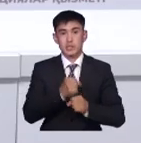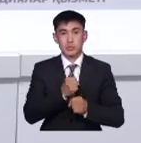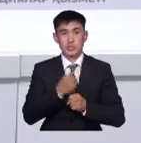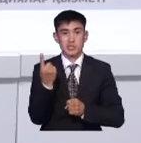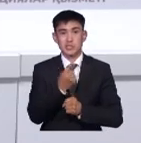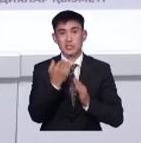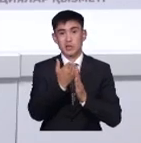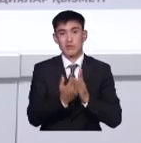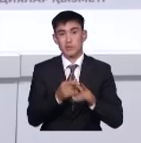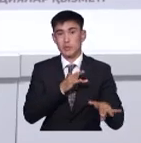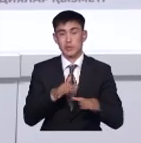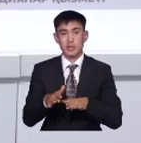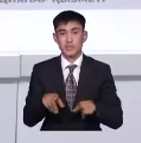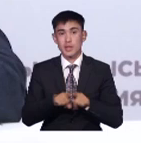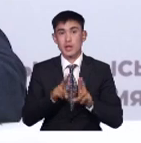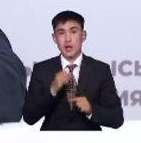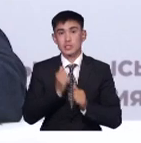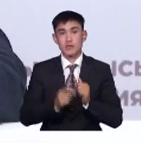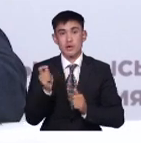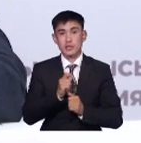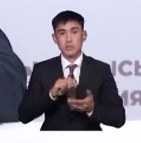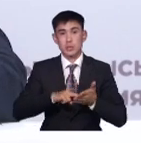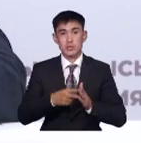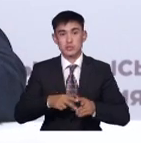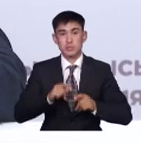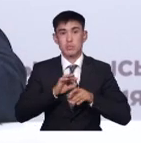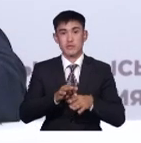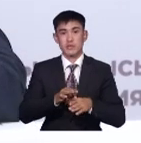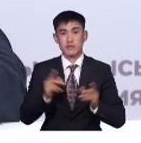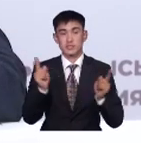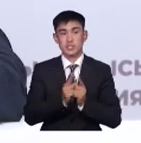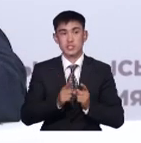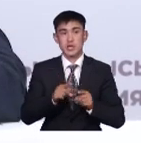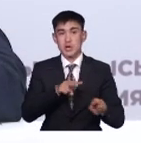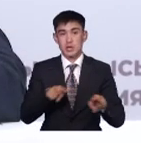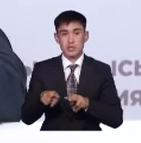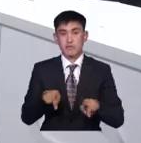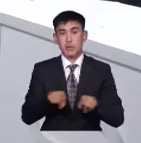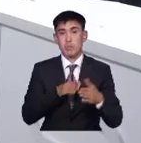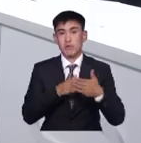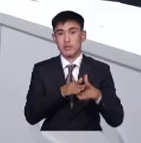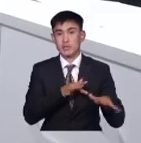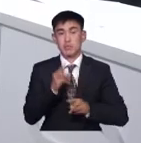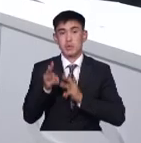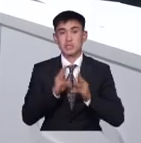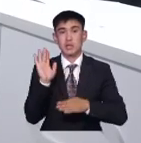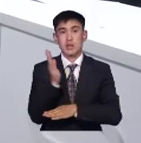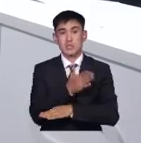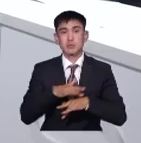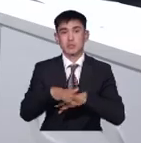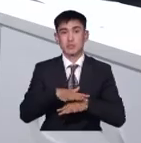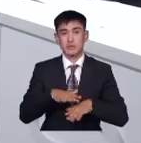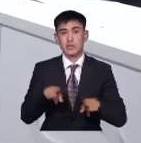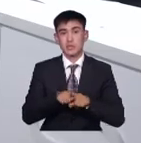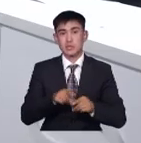разработали единый график мероприятий. Так, каждые выходные планируется проведение встреч и рейдов по профилактике пожаров в лесостепных